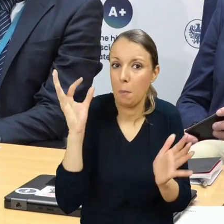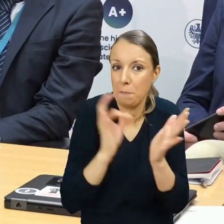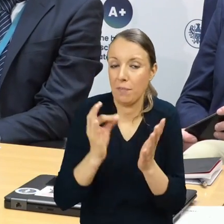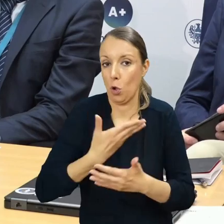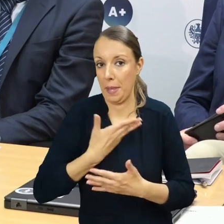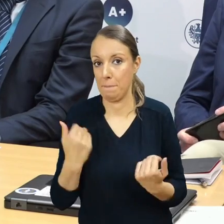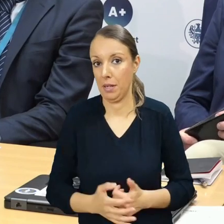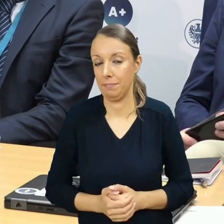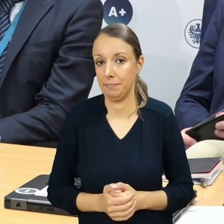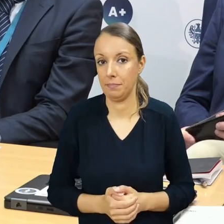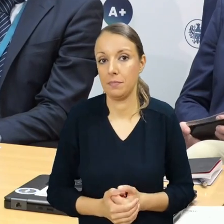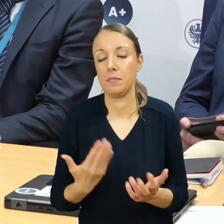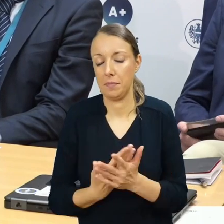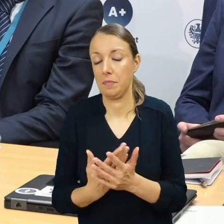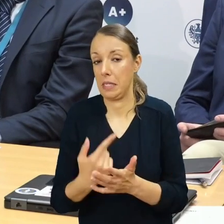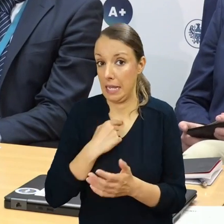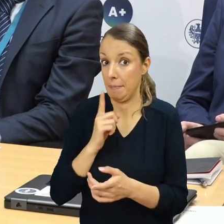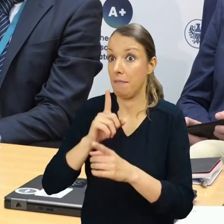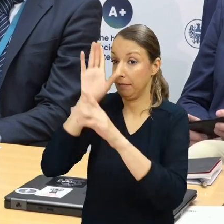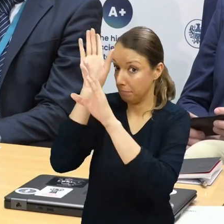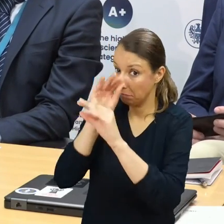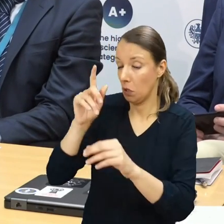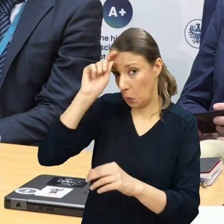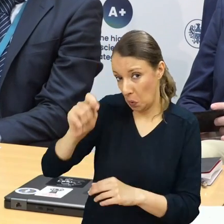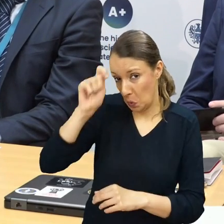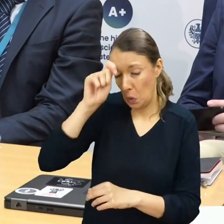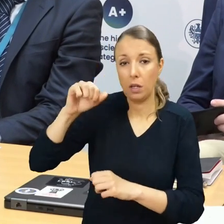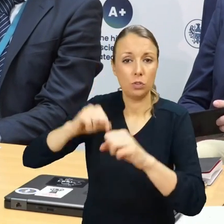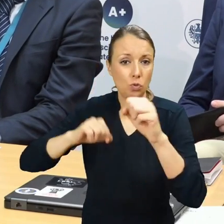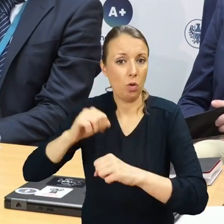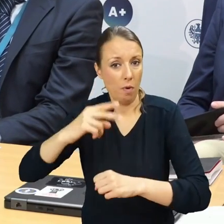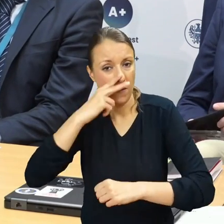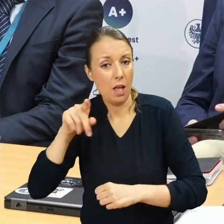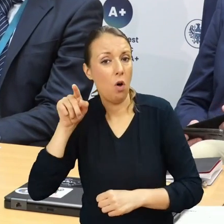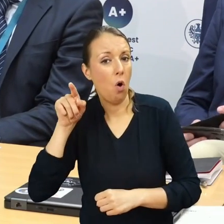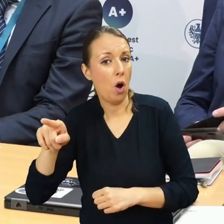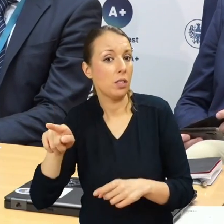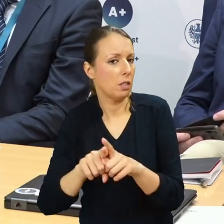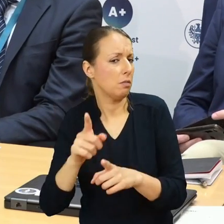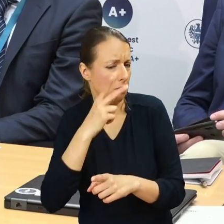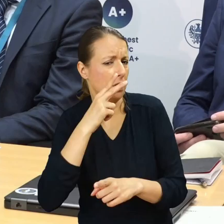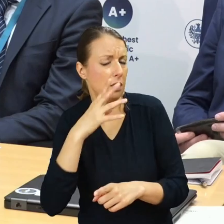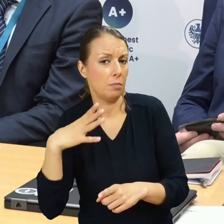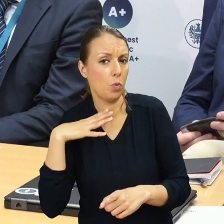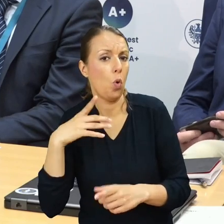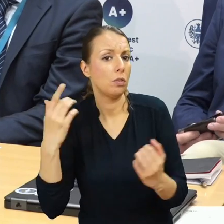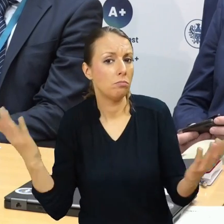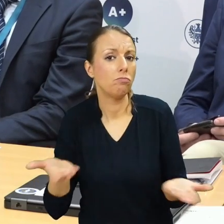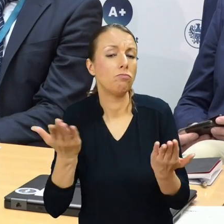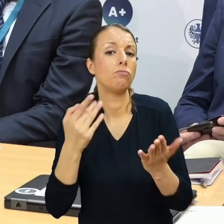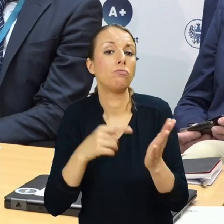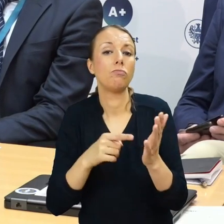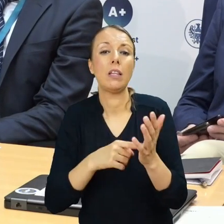pewien szacunek sądom, że one wyśrubowały wtedy, i to było widoczne, pewien standard tej czynności